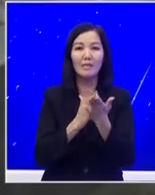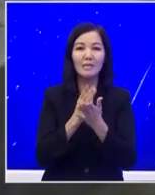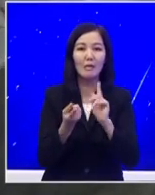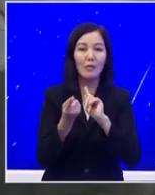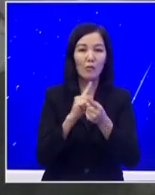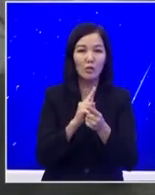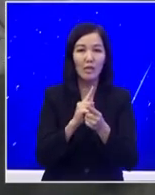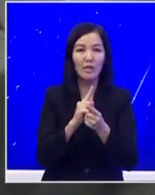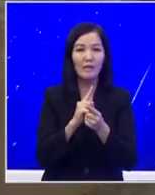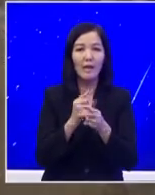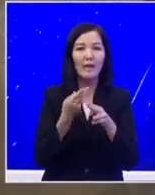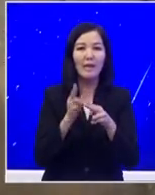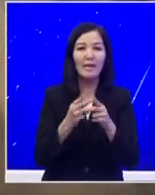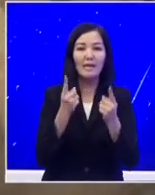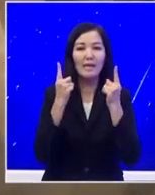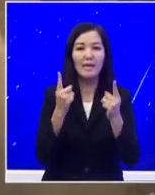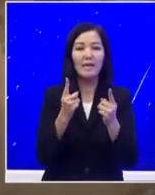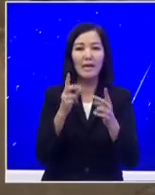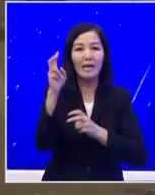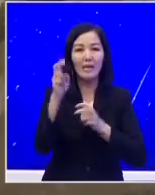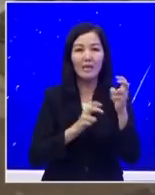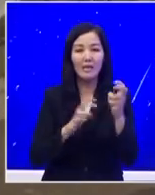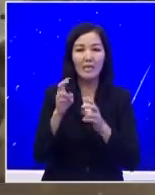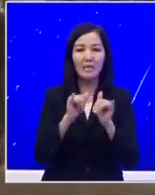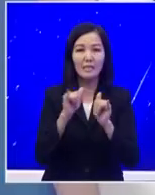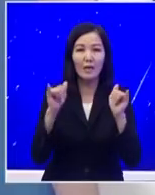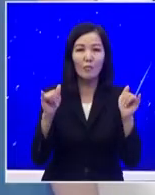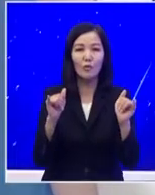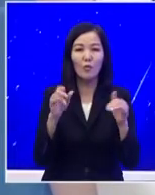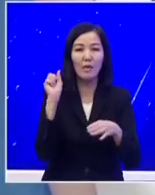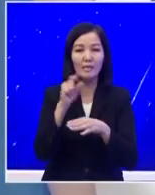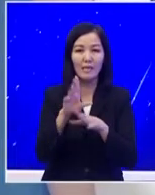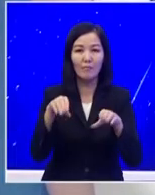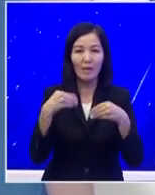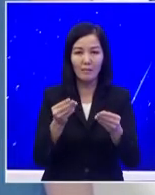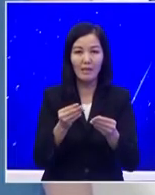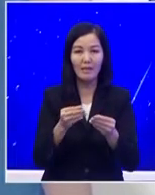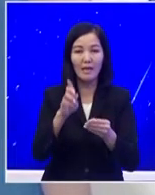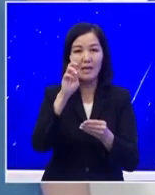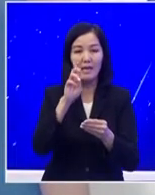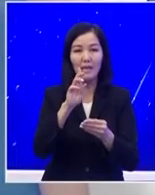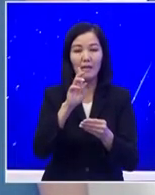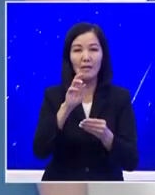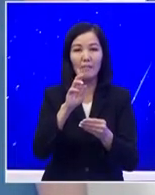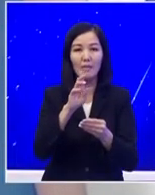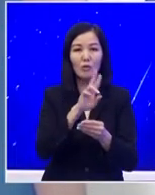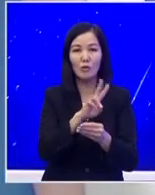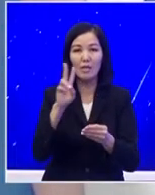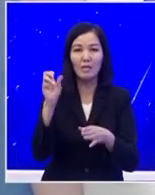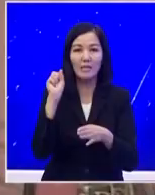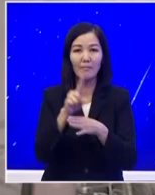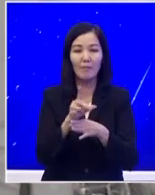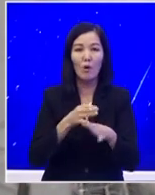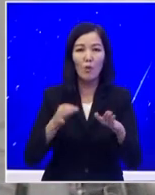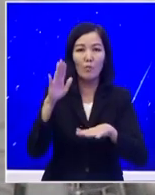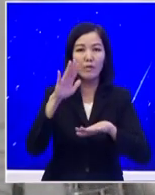ауыстырылды. Аймақтағы ең ірі сала агроөнеркәсіп кешенін дамыту сеніп тапсырылды. Ол елбасының тапсырмасына сәйкес облыс